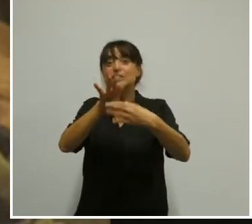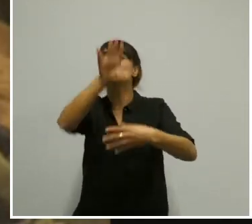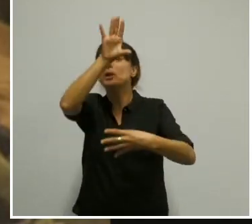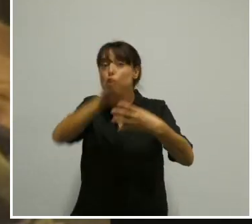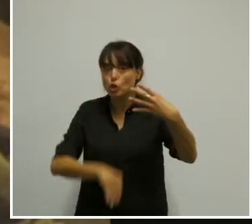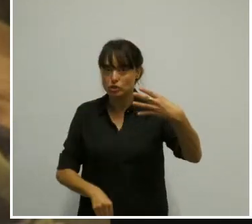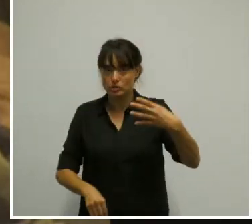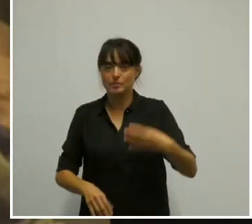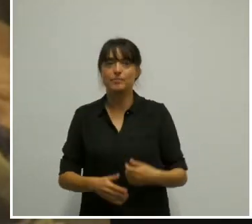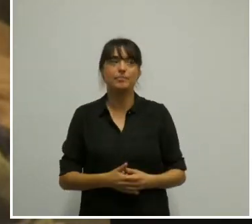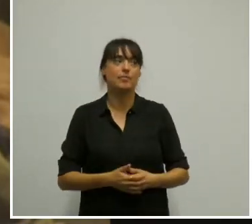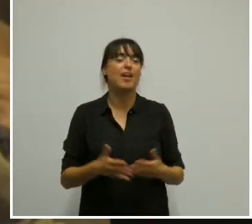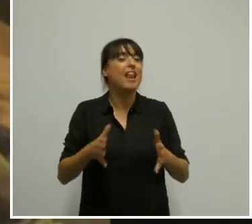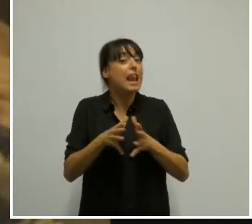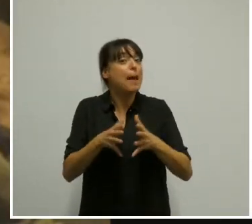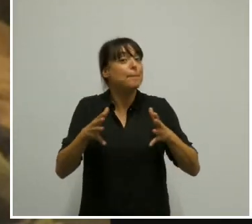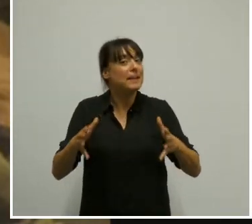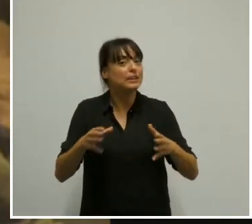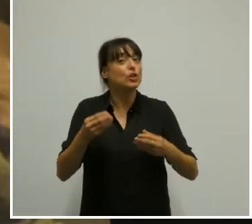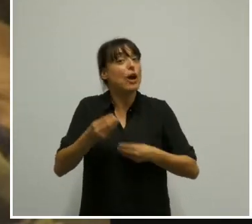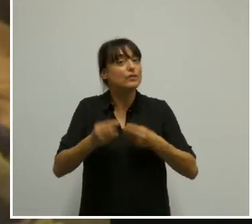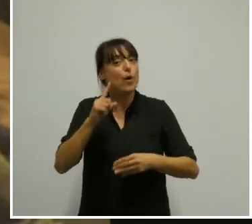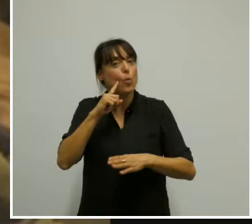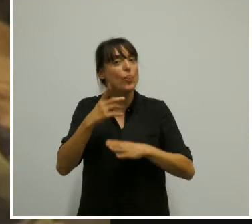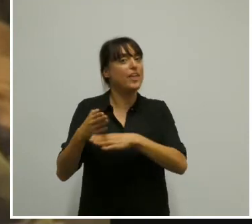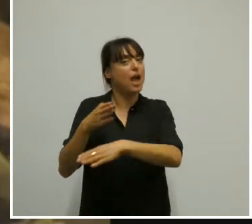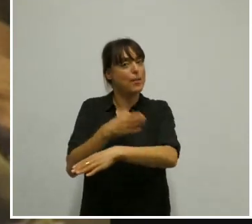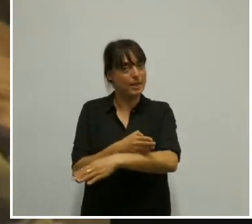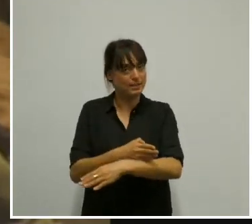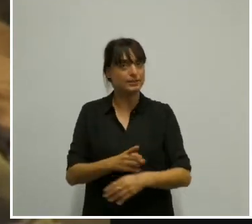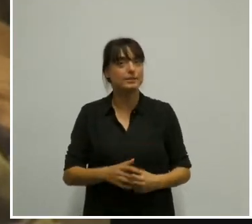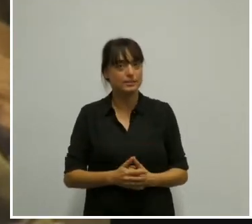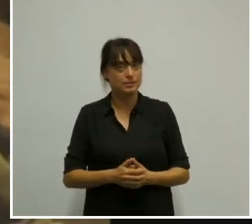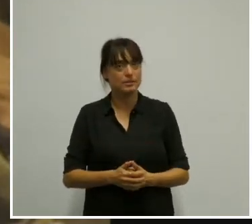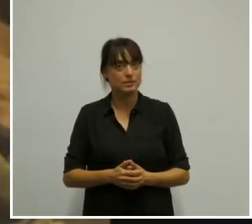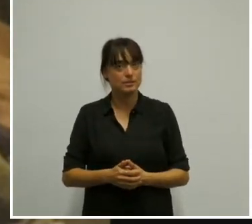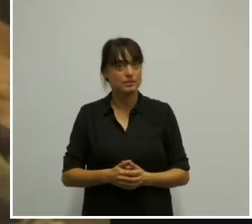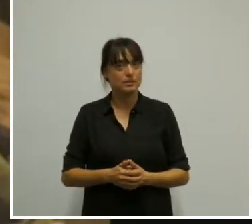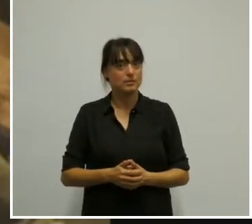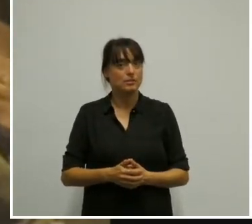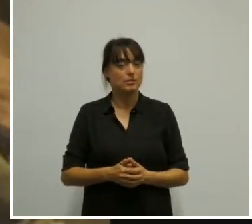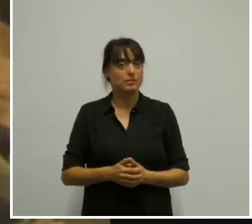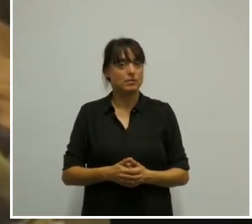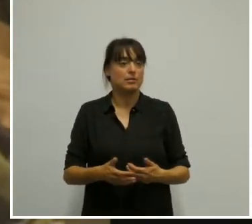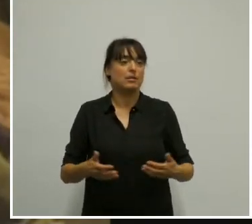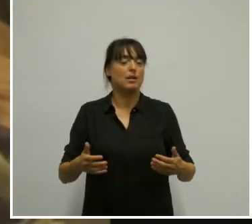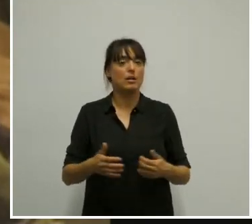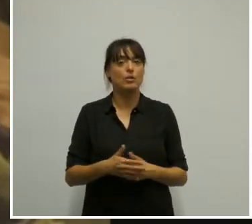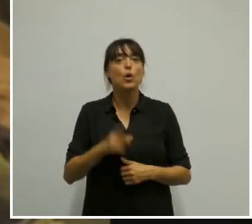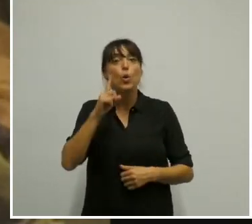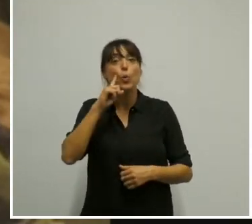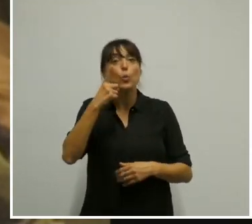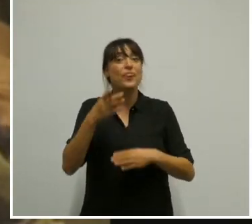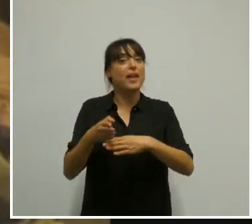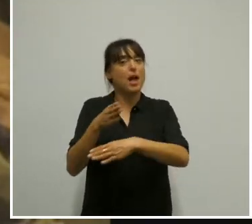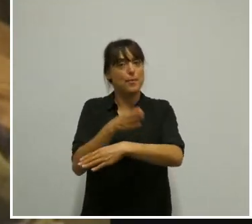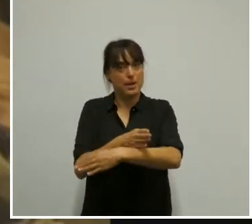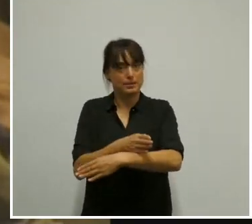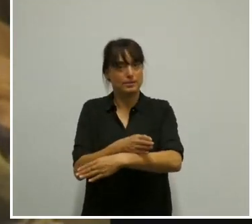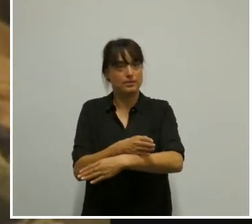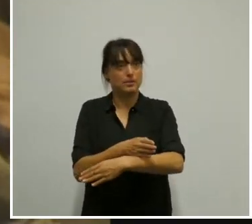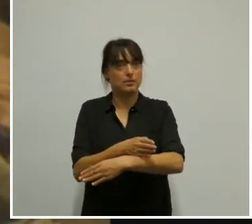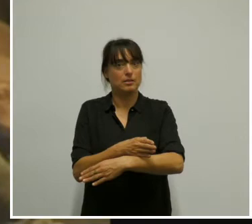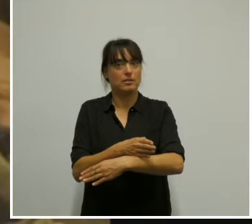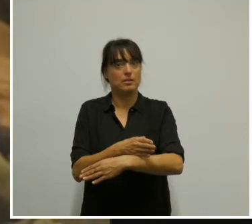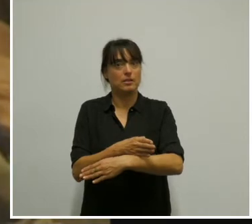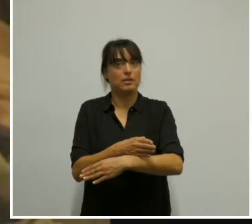abans de la preinscripció. Un dia abans, llavors. Tothom va fer la preinscripció sabent que hi havia 12... Un dia abans de la preinscripció, o sigui, es fa... 12, i de cop, un dia abans